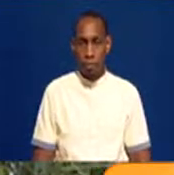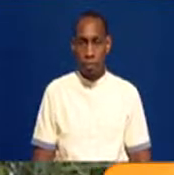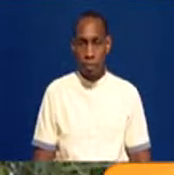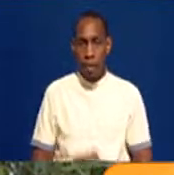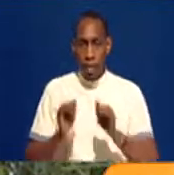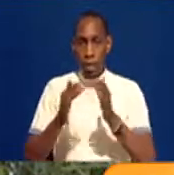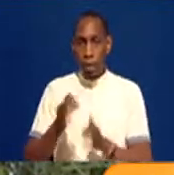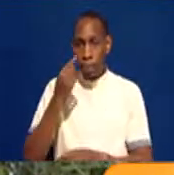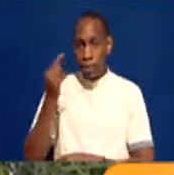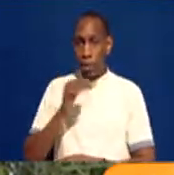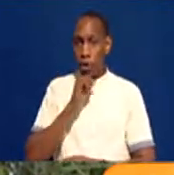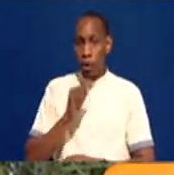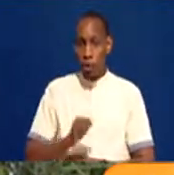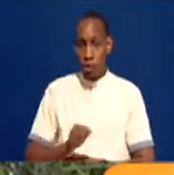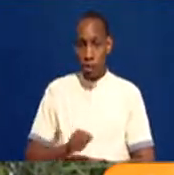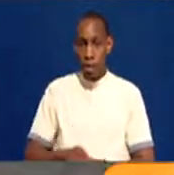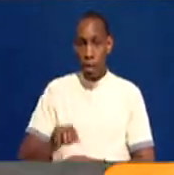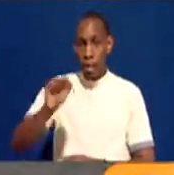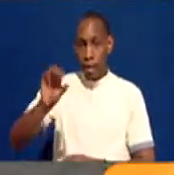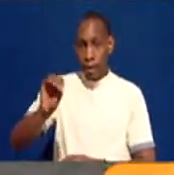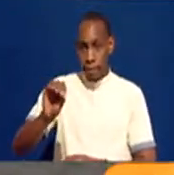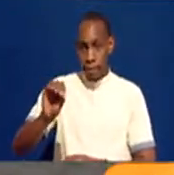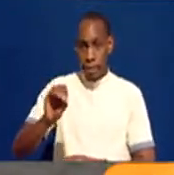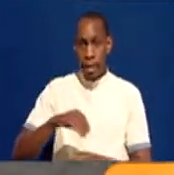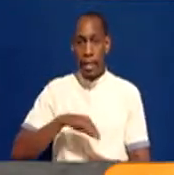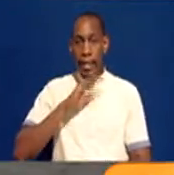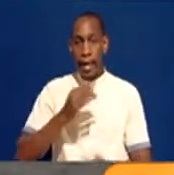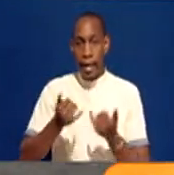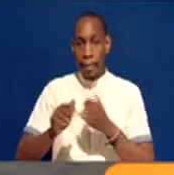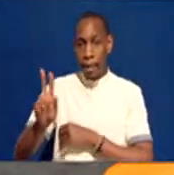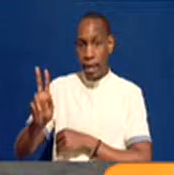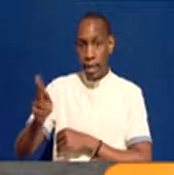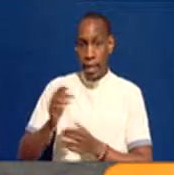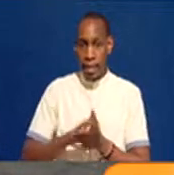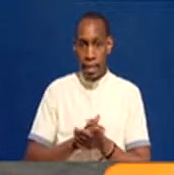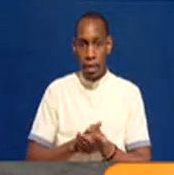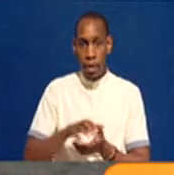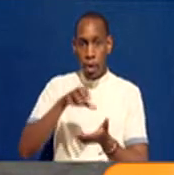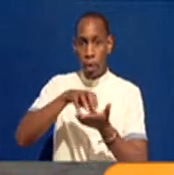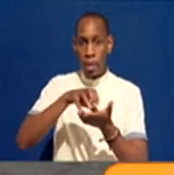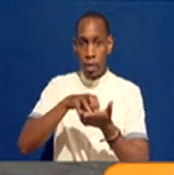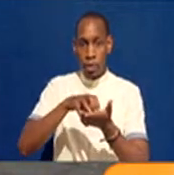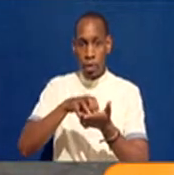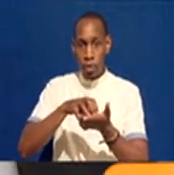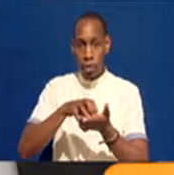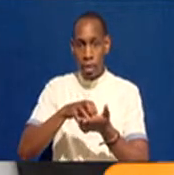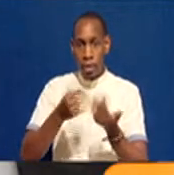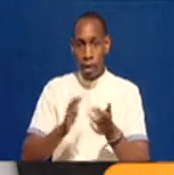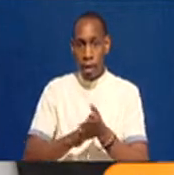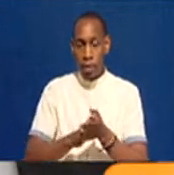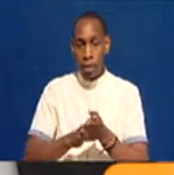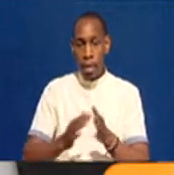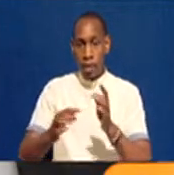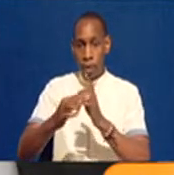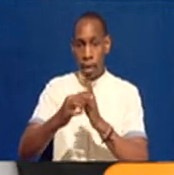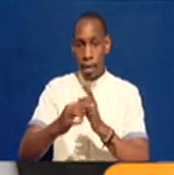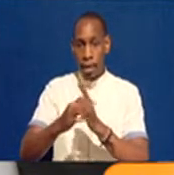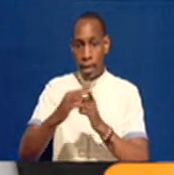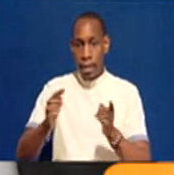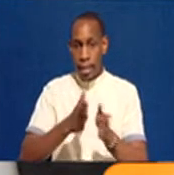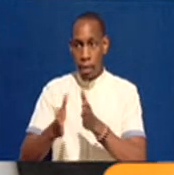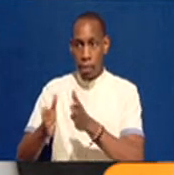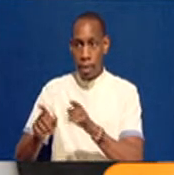Arshad Sharif mwenye umri wa miaka 50 alifariki nchini Kenya katika matukio yaliyotajwa kama mauaji yaliyopangwa